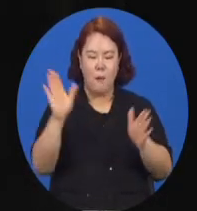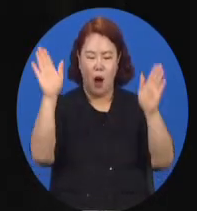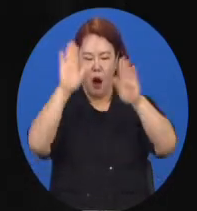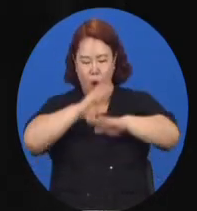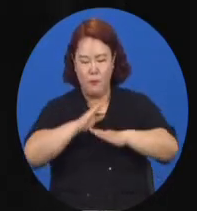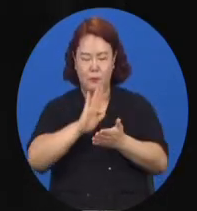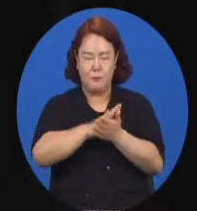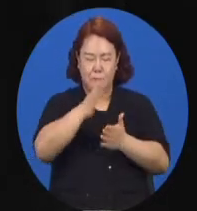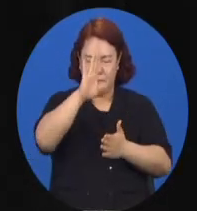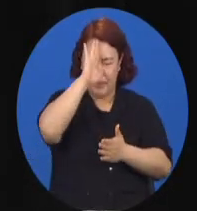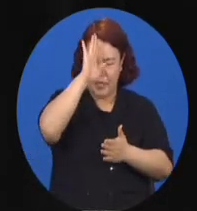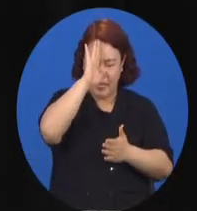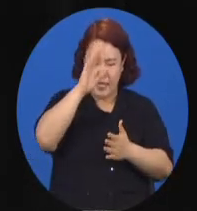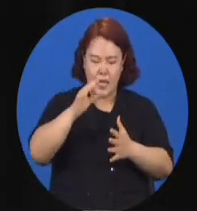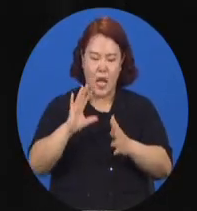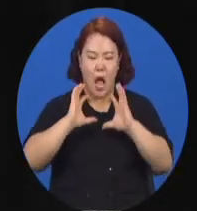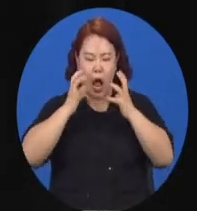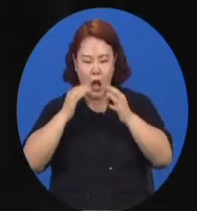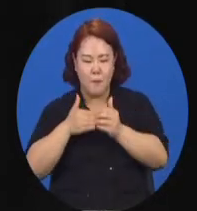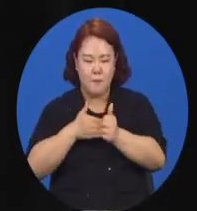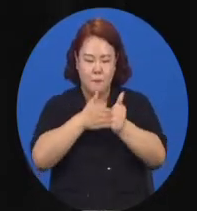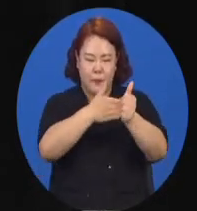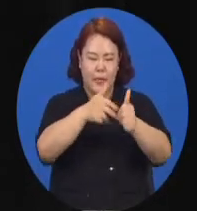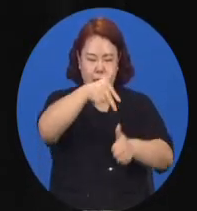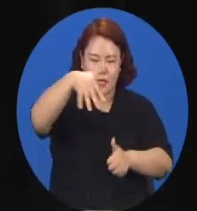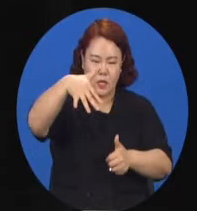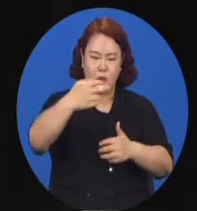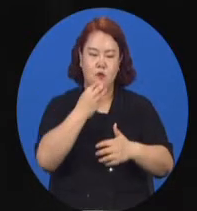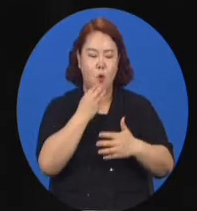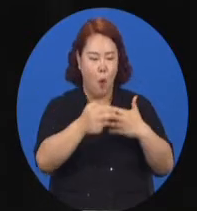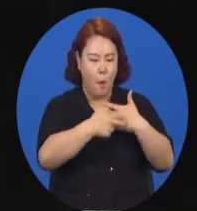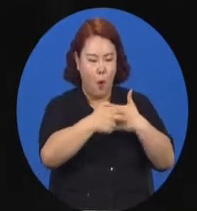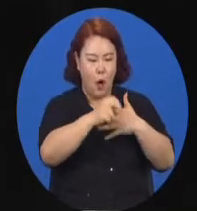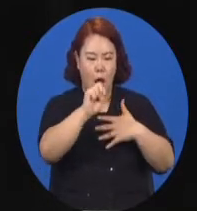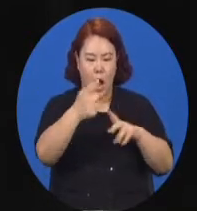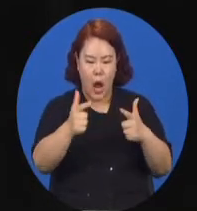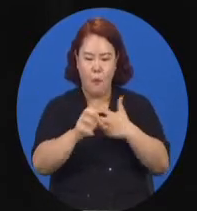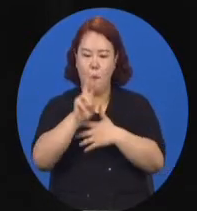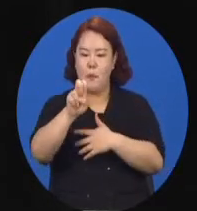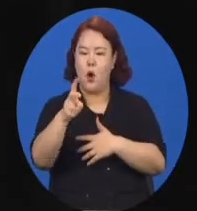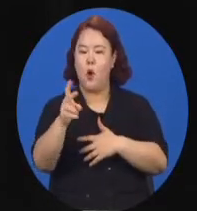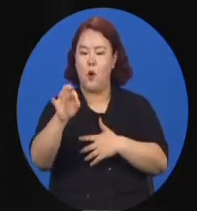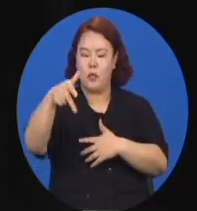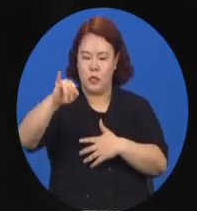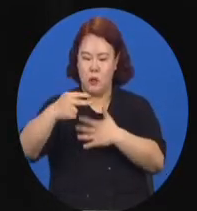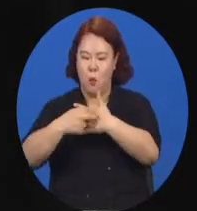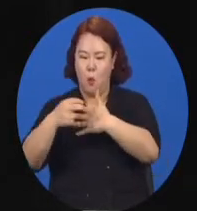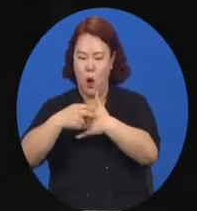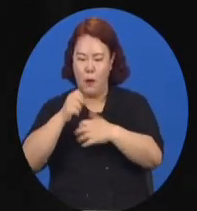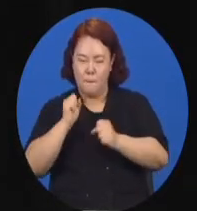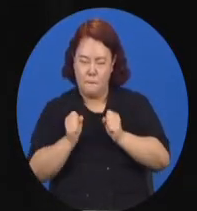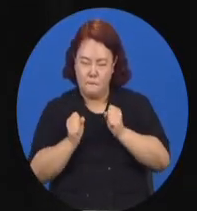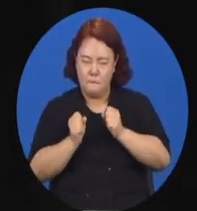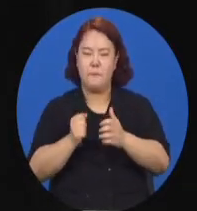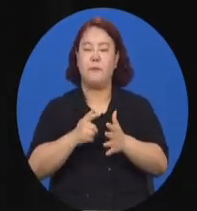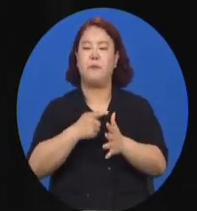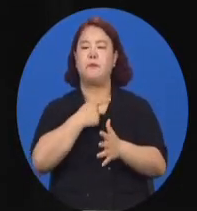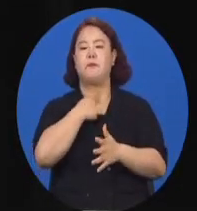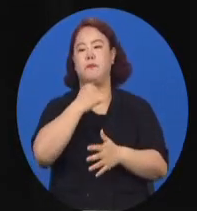나는 어린 자녀를 데리고 제천 서울병원이나 명지병원으로 발을 동동